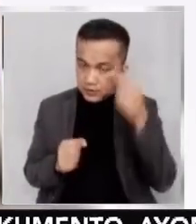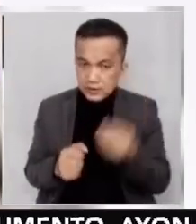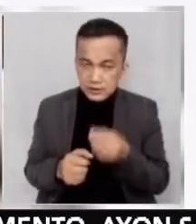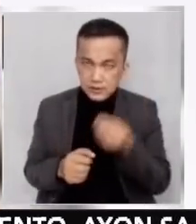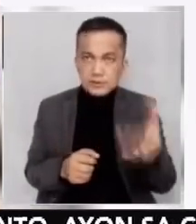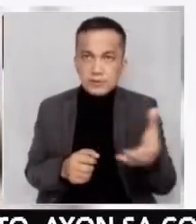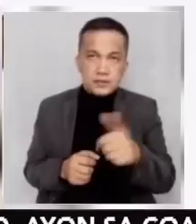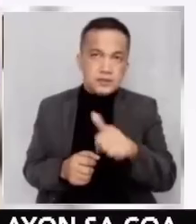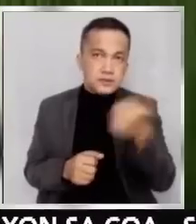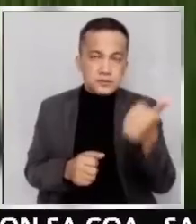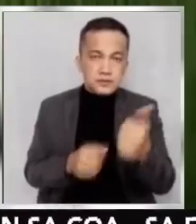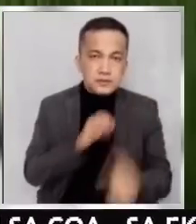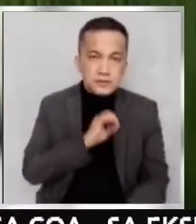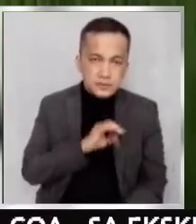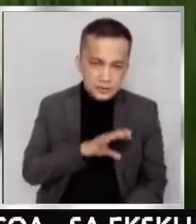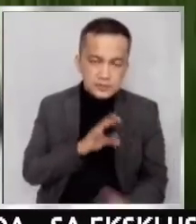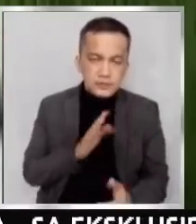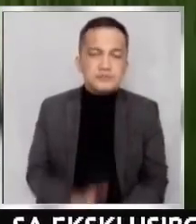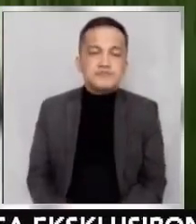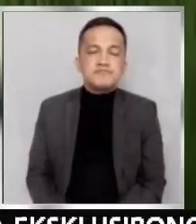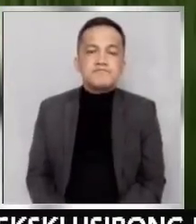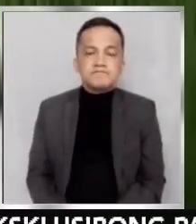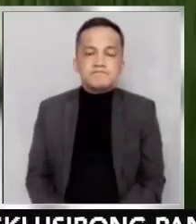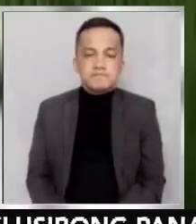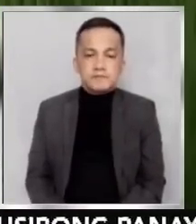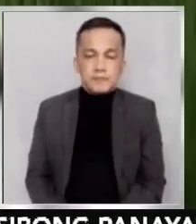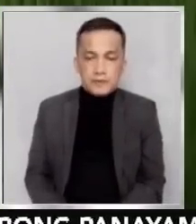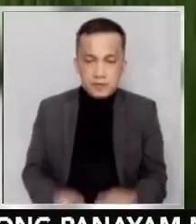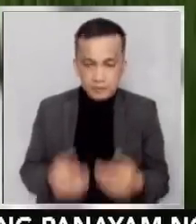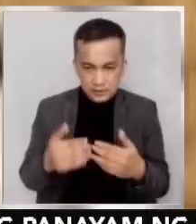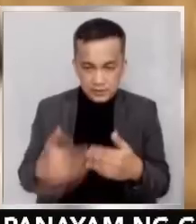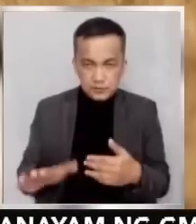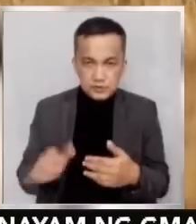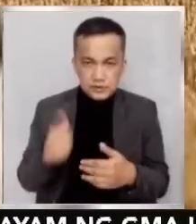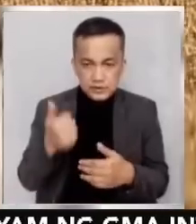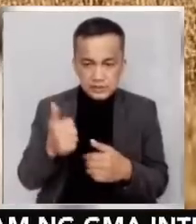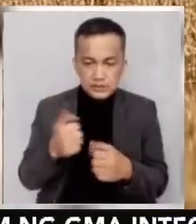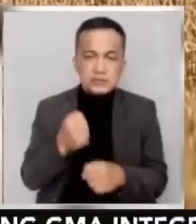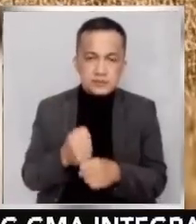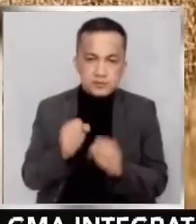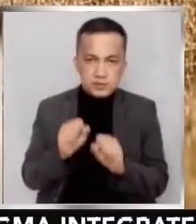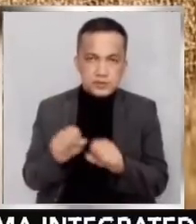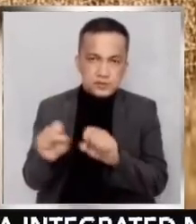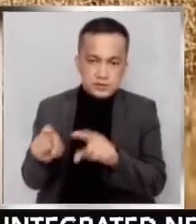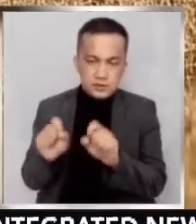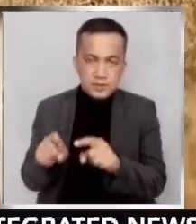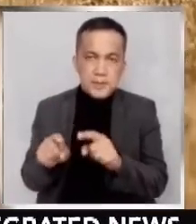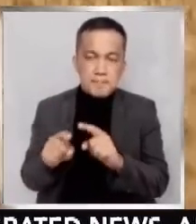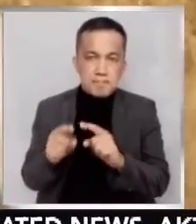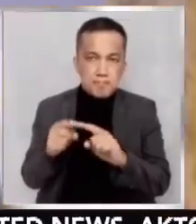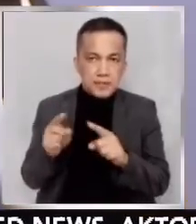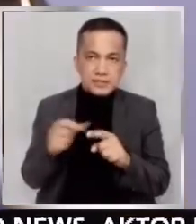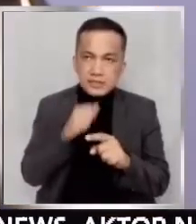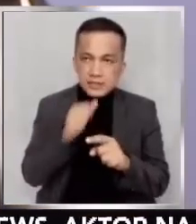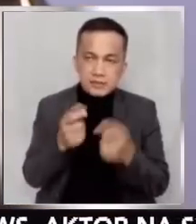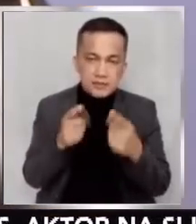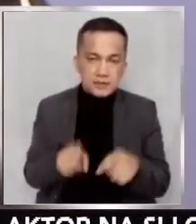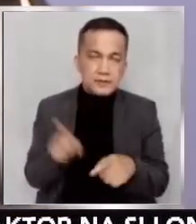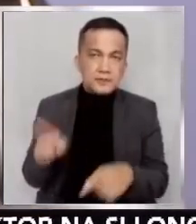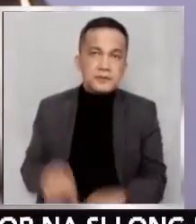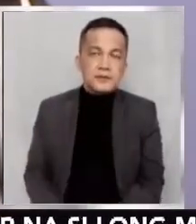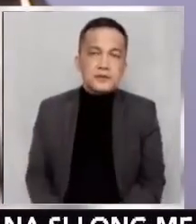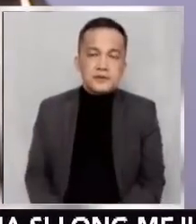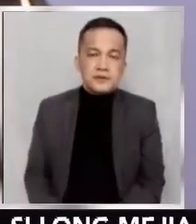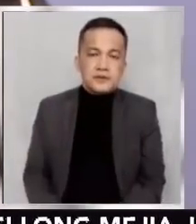ibang beneficiary. Pagka 10 taon, pwede na nilang ibenta yan, pero para hindi na mauwi dyan. May technical